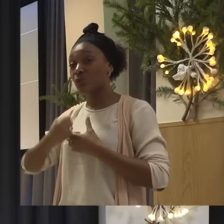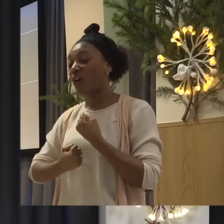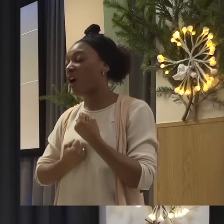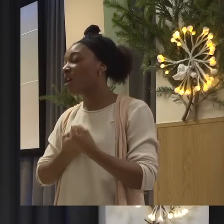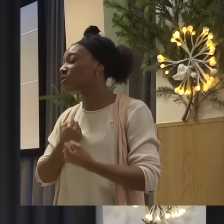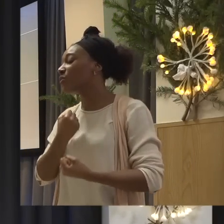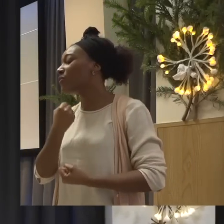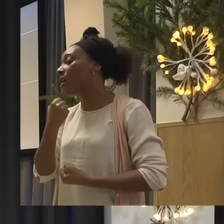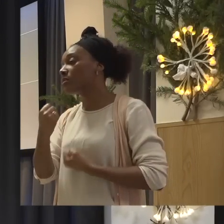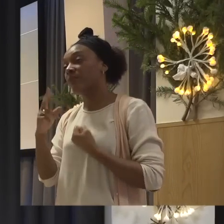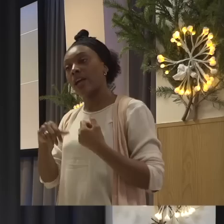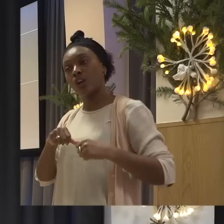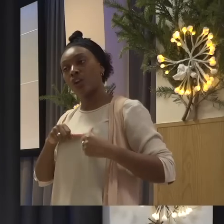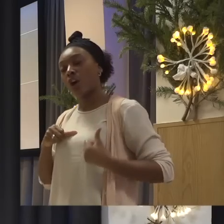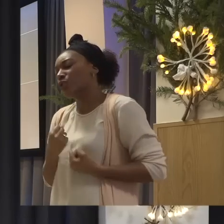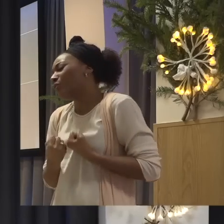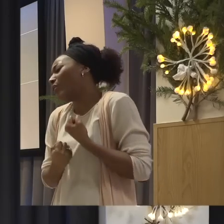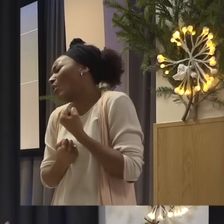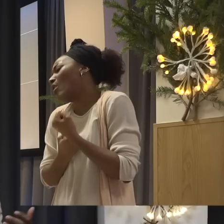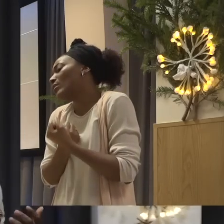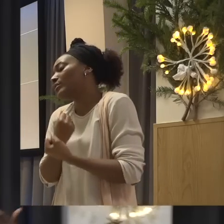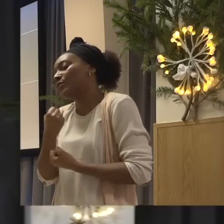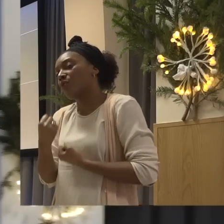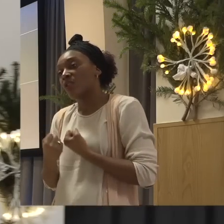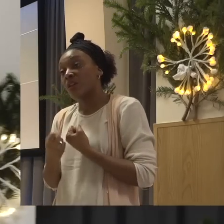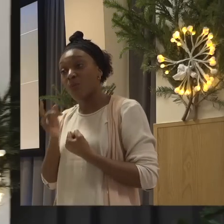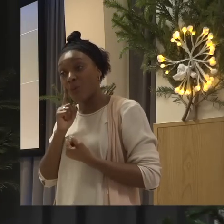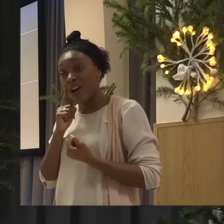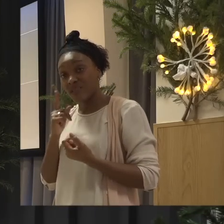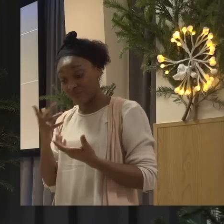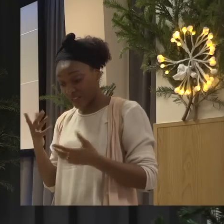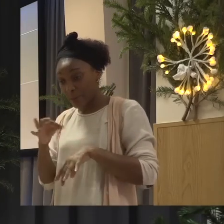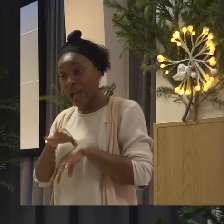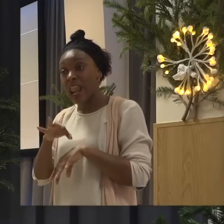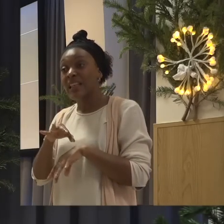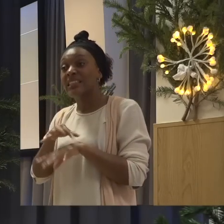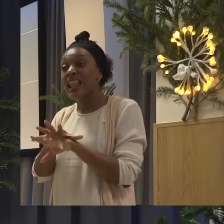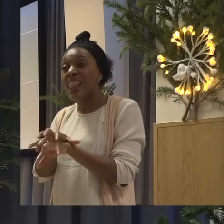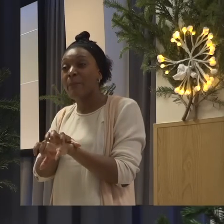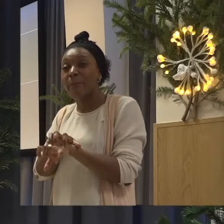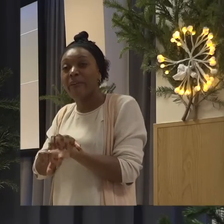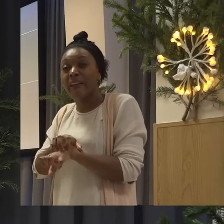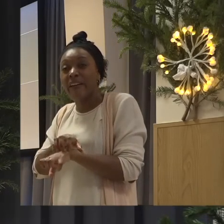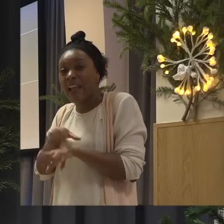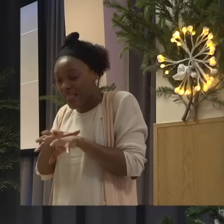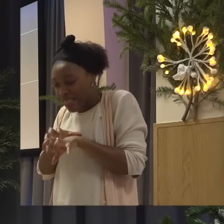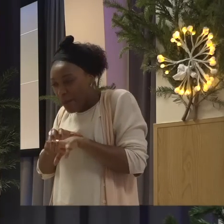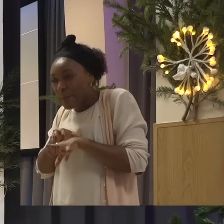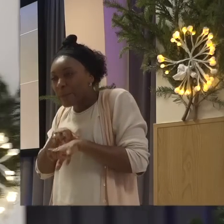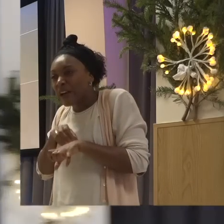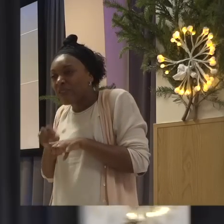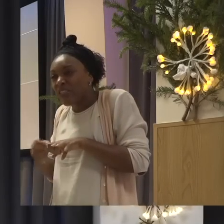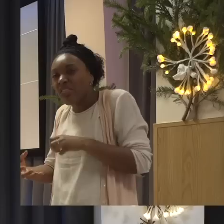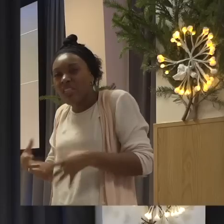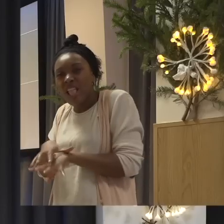cachée dans son cœur. Quelque part dans sa chair, il avait cette lèpre qui lui rappelait